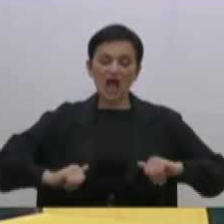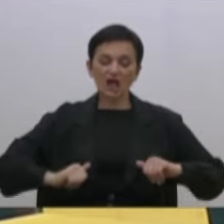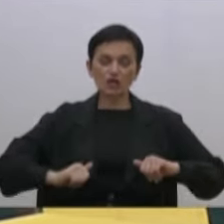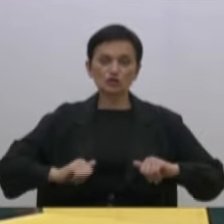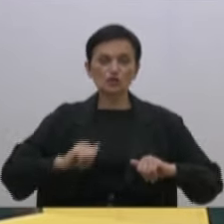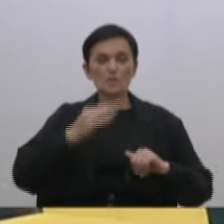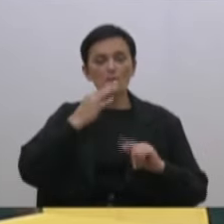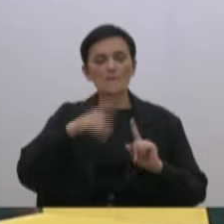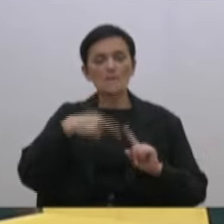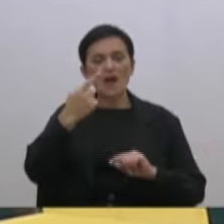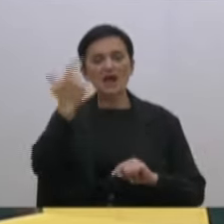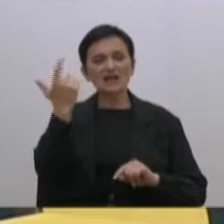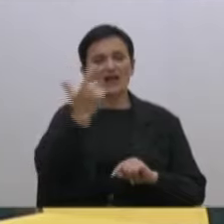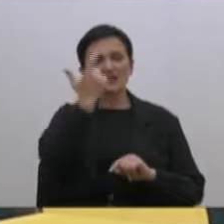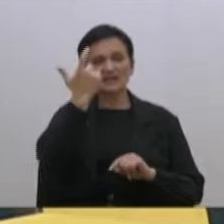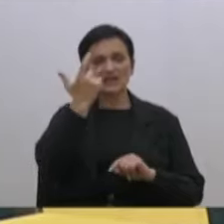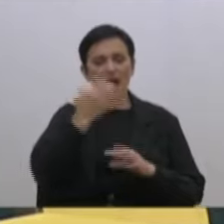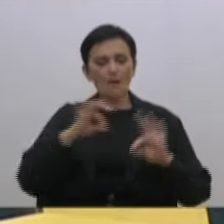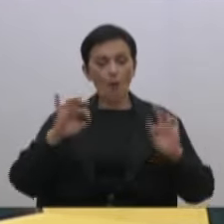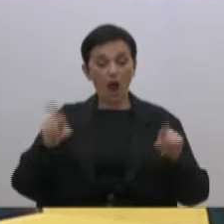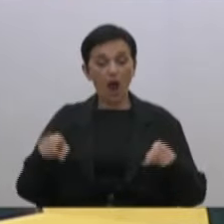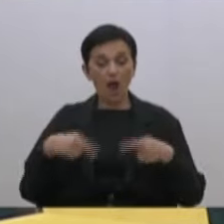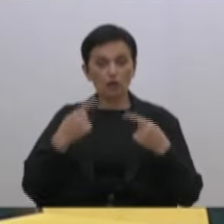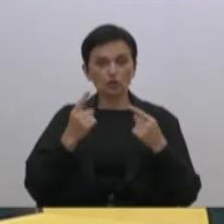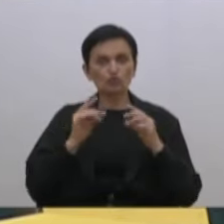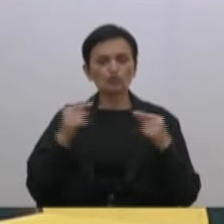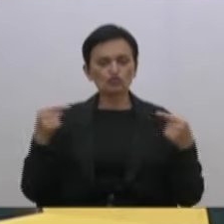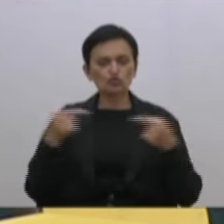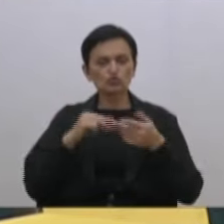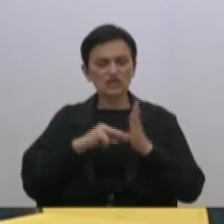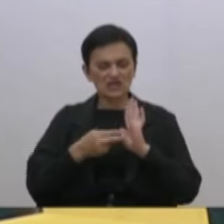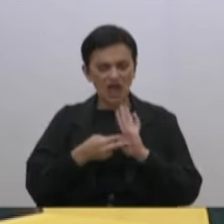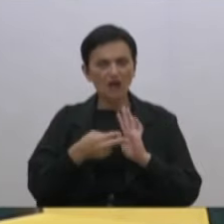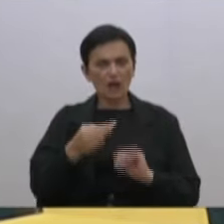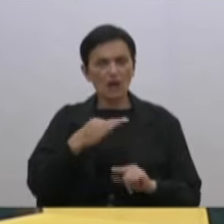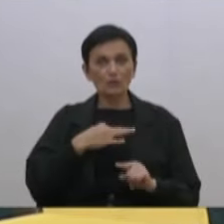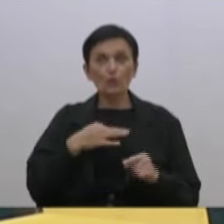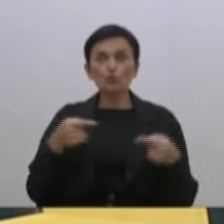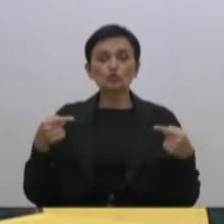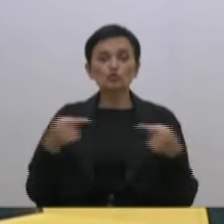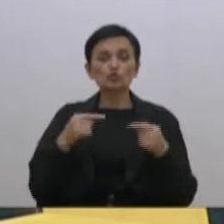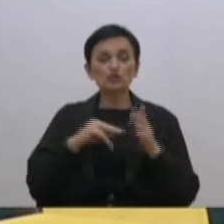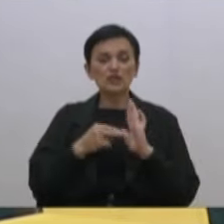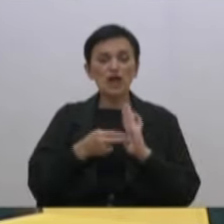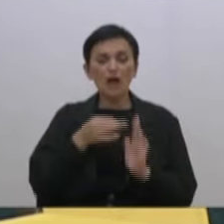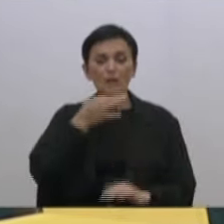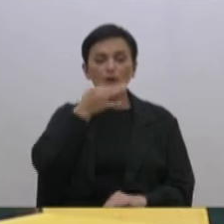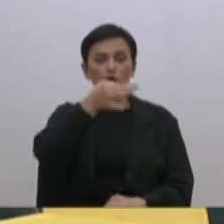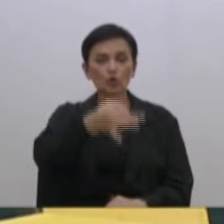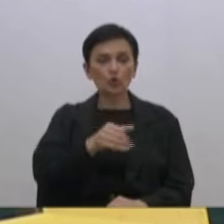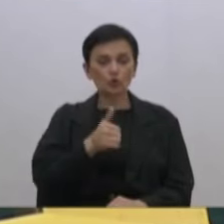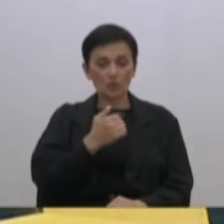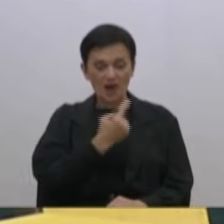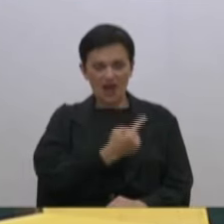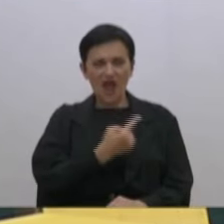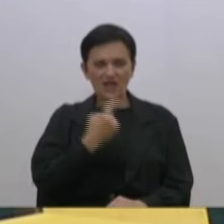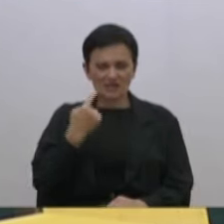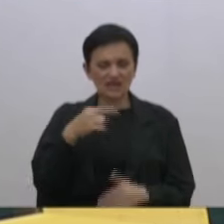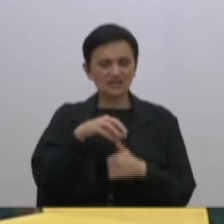უნდა მოხდეს დამოუკიდებლობის აღდგენა, ზუსტი გეგმა გვითხარითოთ. ეხა როგორი არის ზუსტი გეგმის თქმა? ამ დროს ერთ-ერთმა